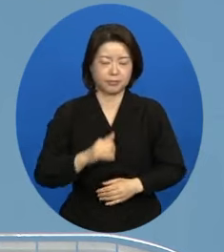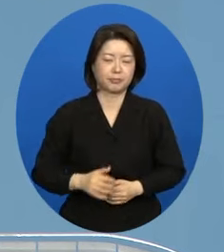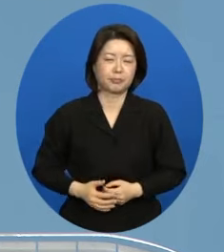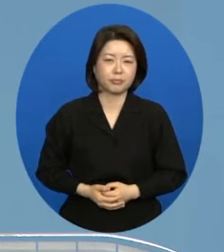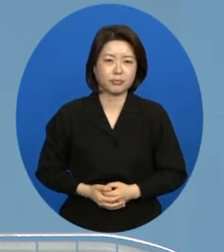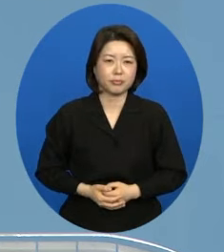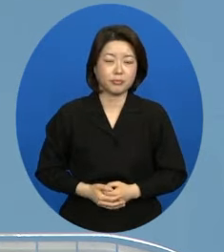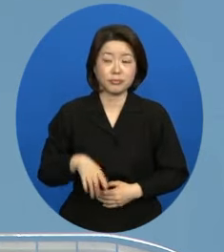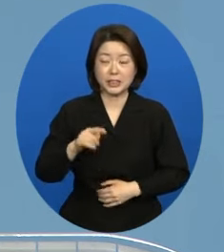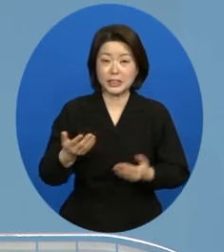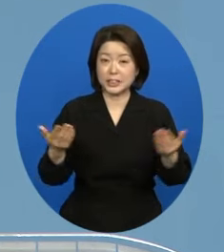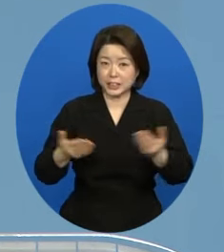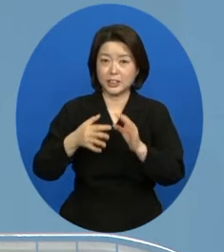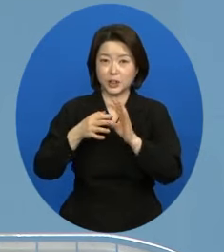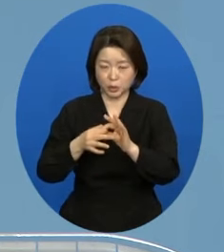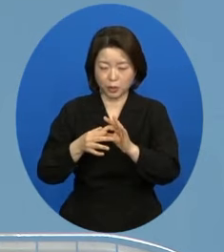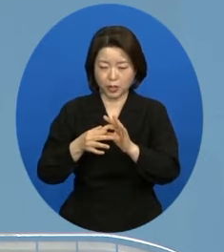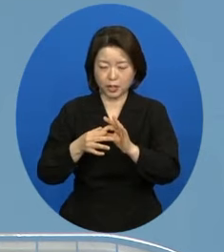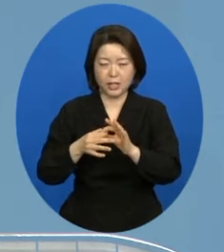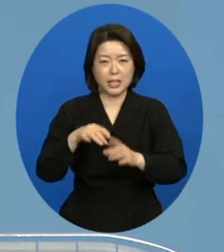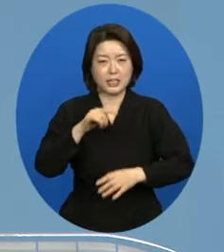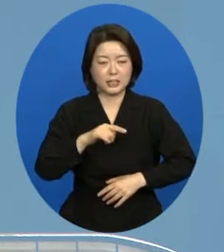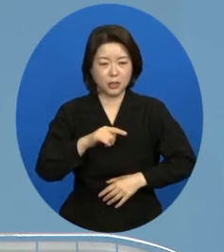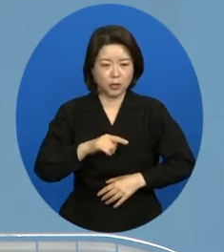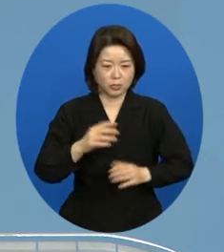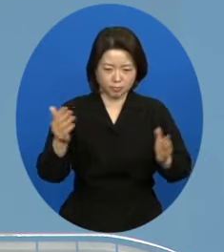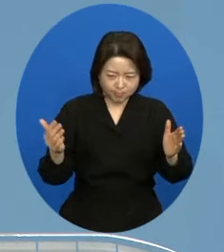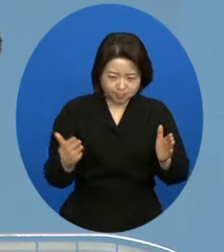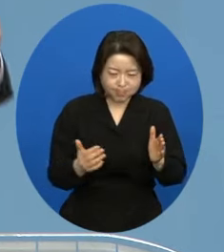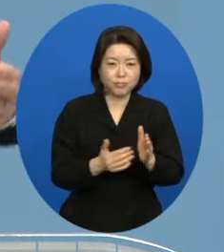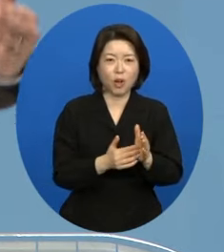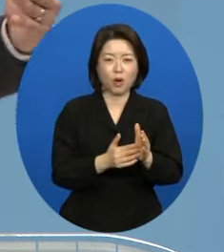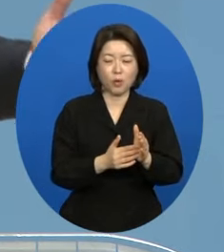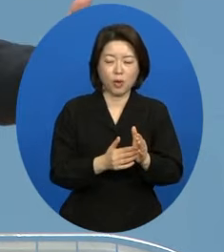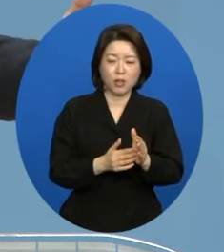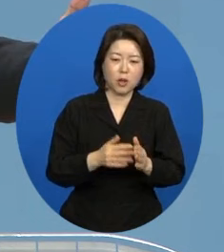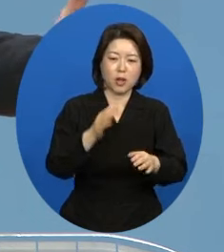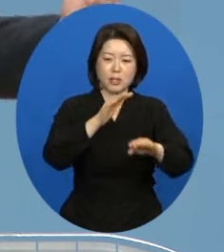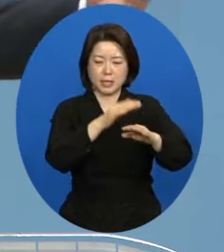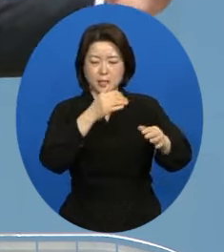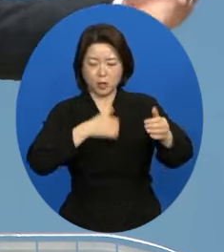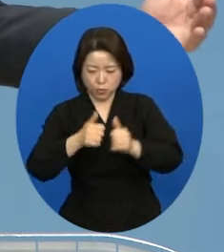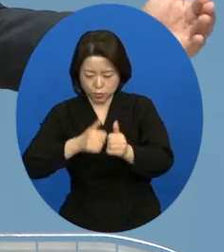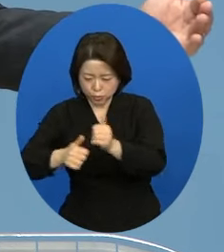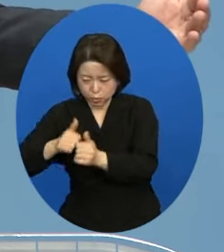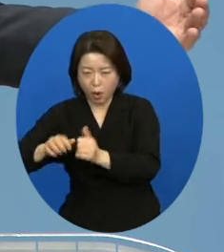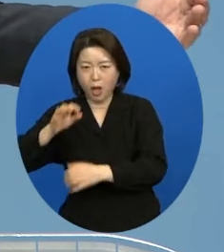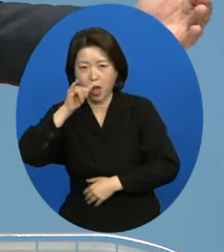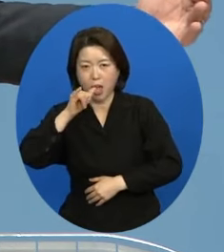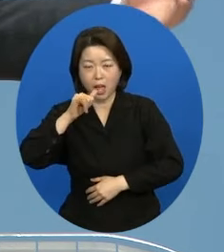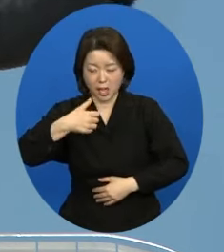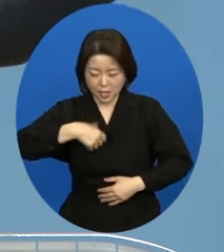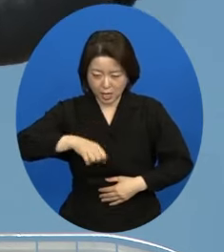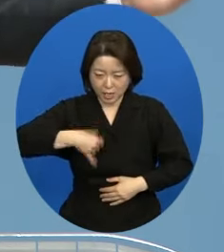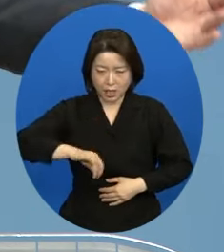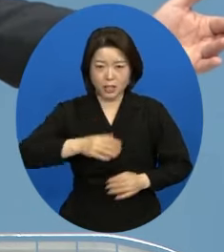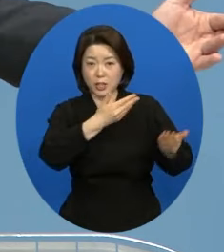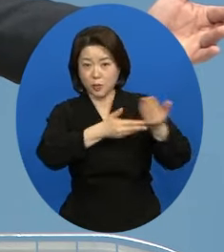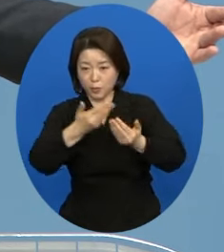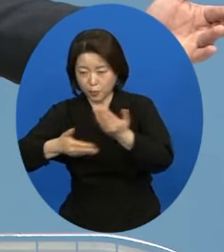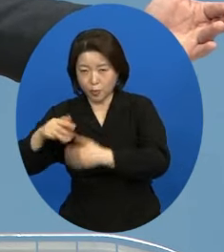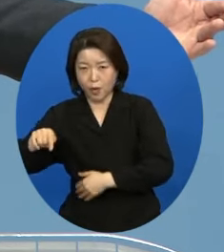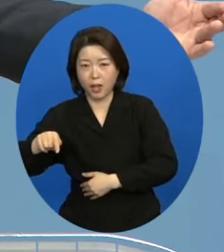통해서 그 일을 이루시고 그것이 끝난 것이 아니라 수류에 이후에도 계속 자녀가 태어나면서 어디까지 이어집니다 오늘 본문에